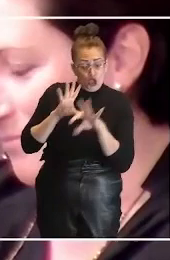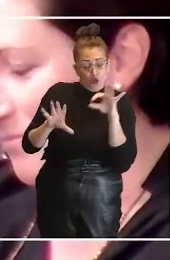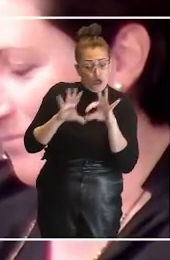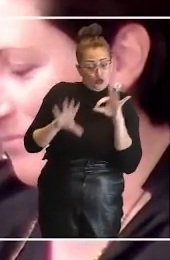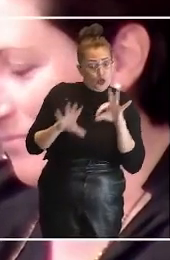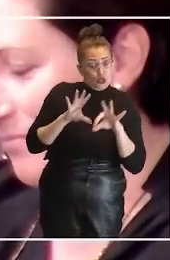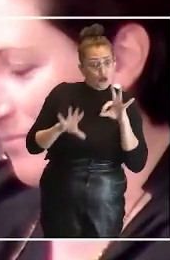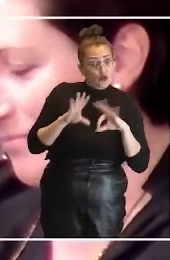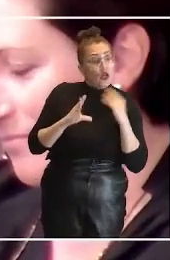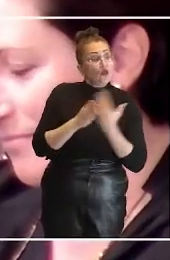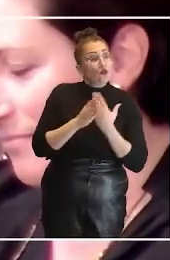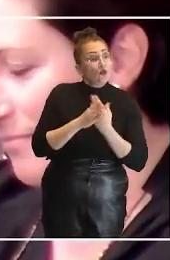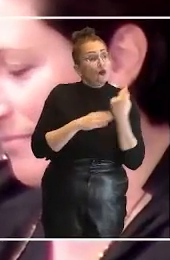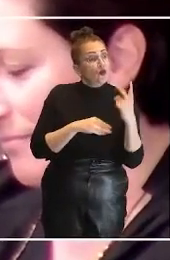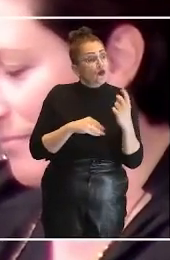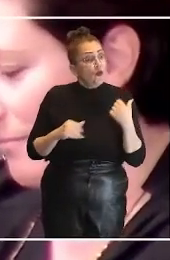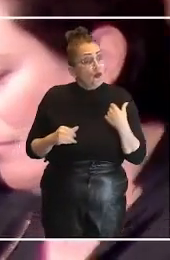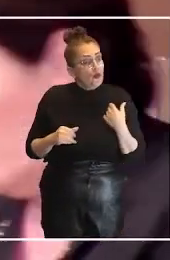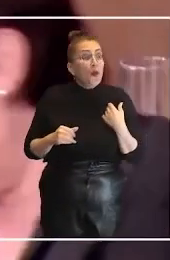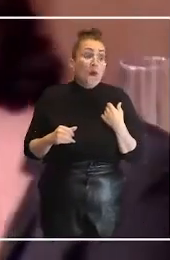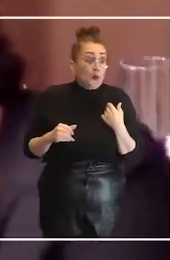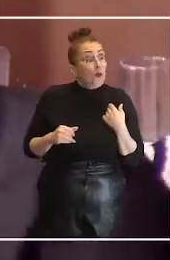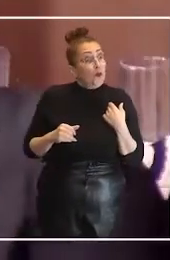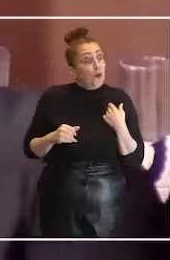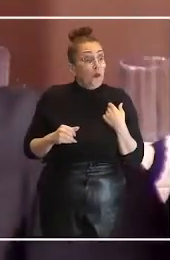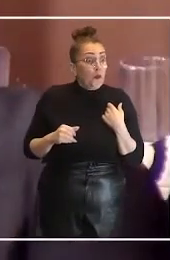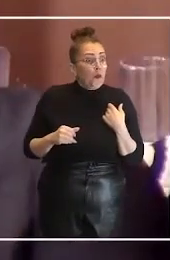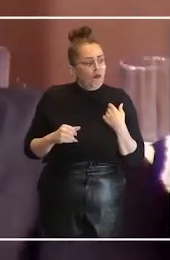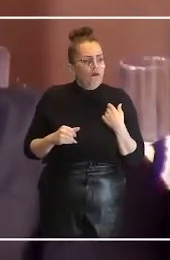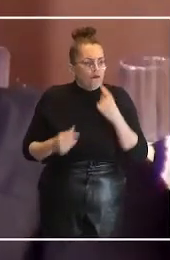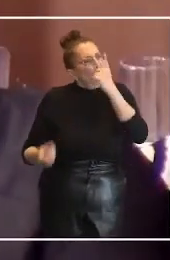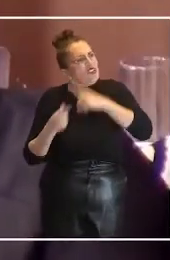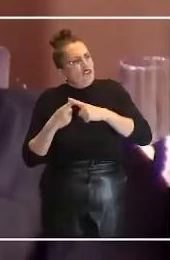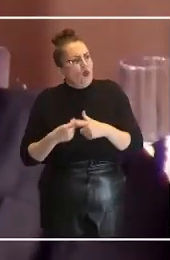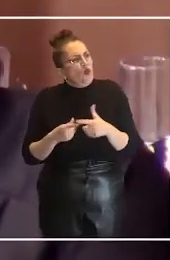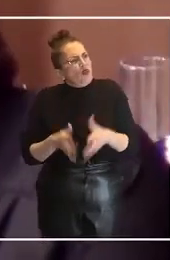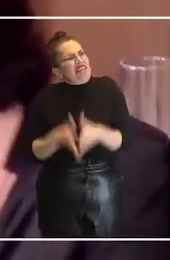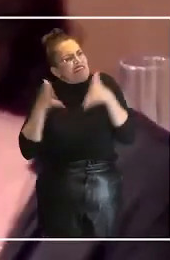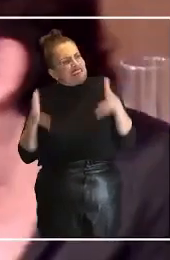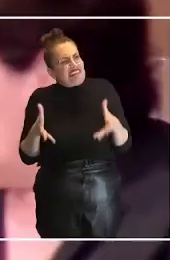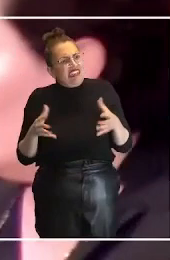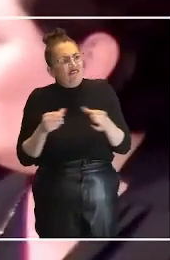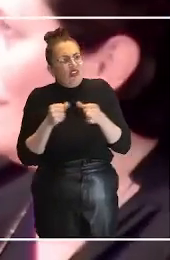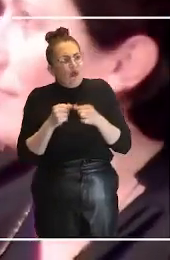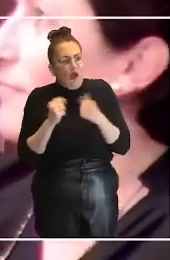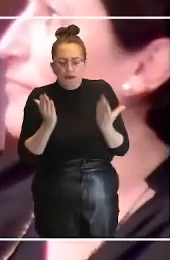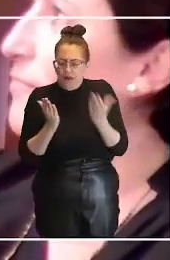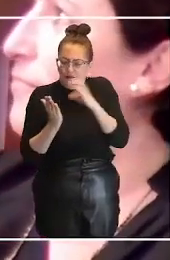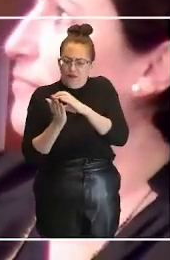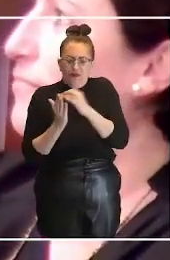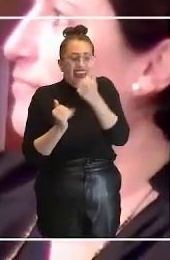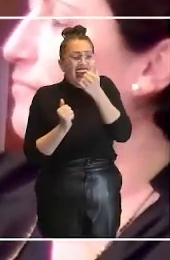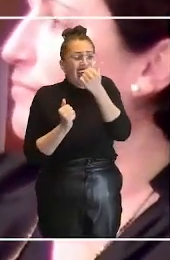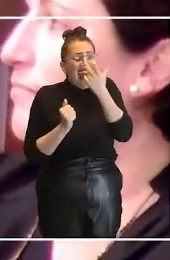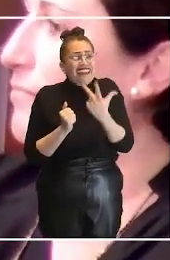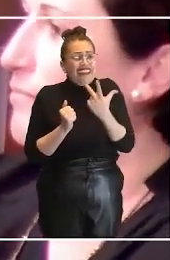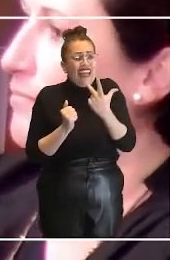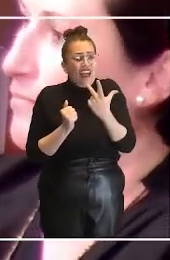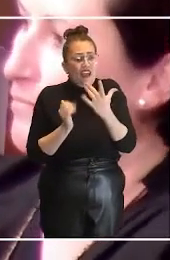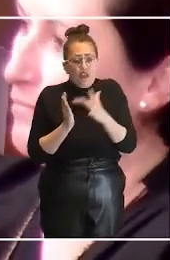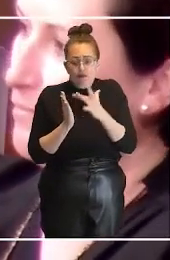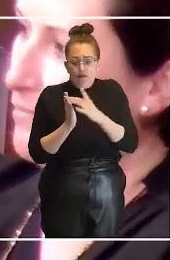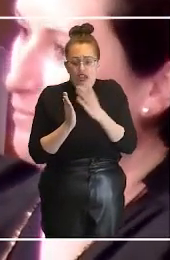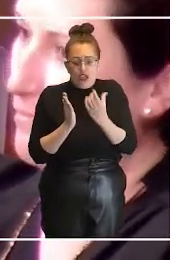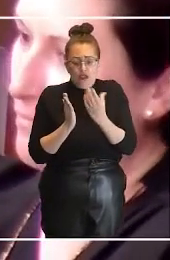dans votre document. Chaque objectif, qui sont des gros objectifs, 1/3 de page. 1/3 de page pour résumer